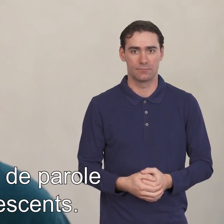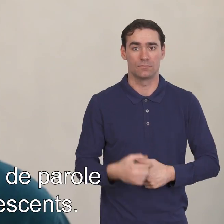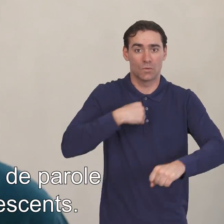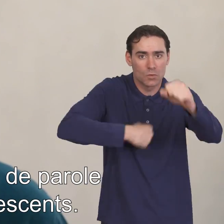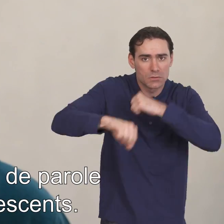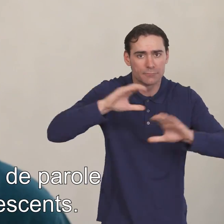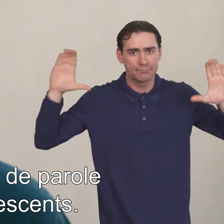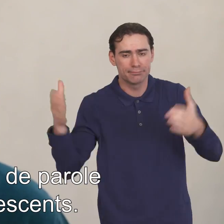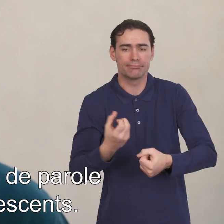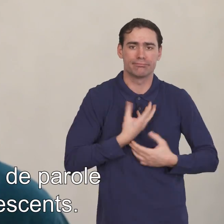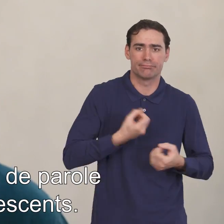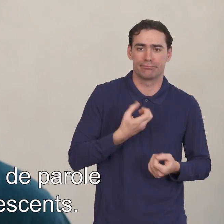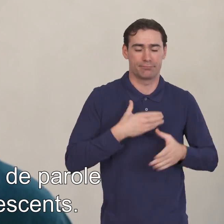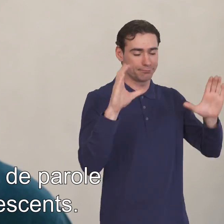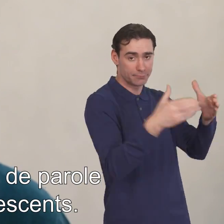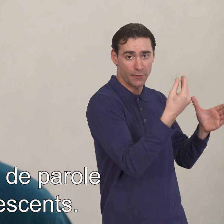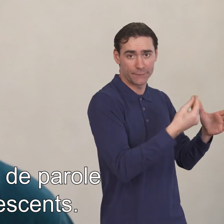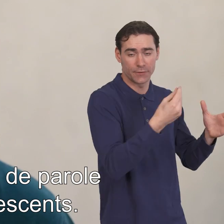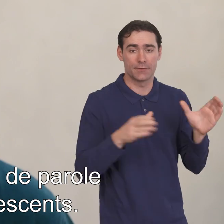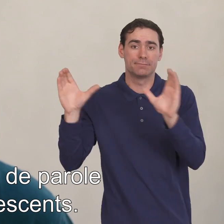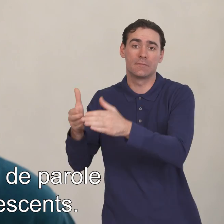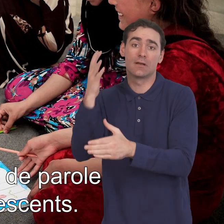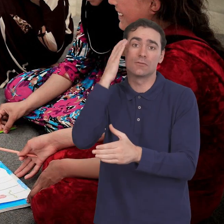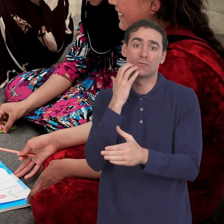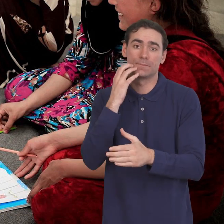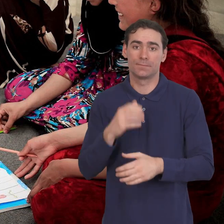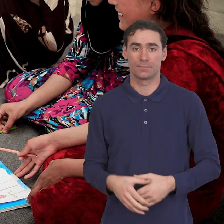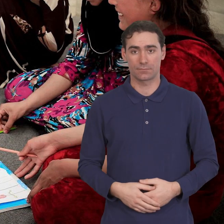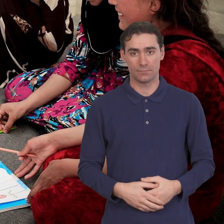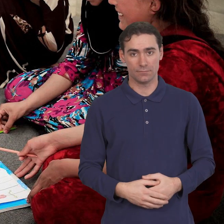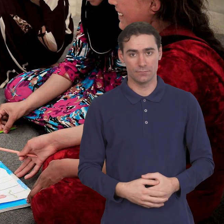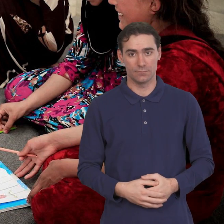Nous organisons des groupes de parole avec les enfants et les adolescents.